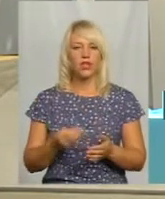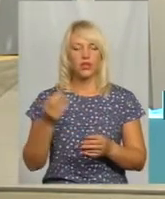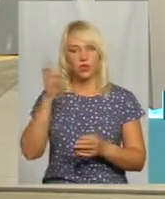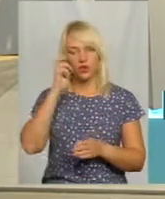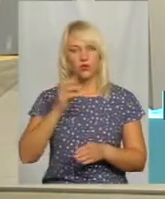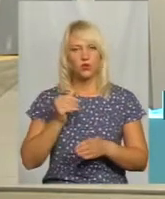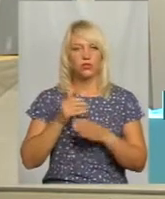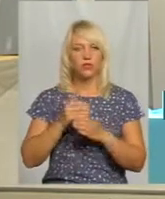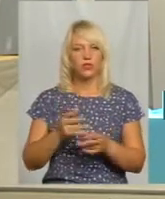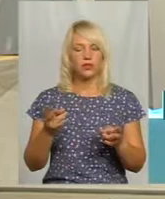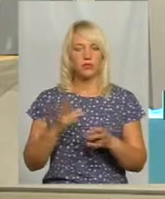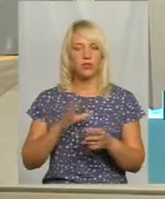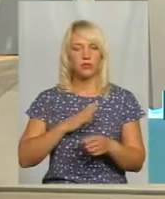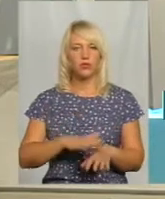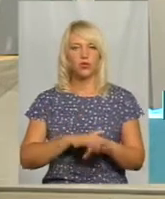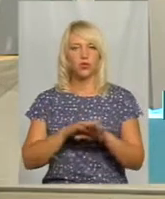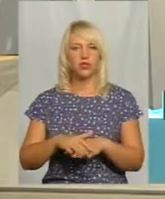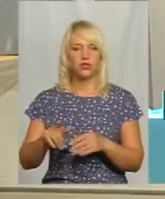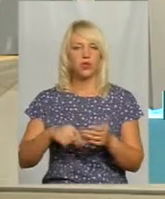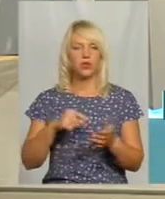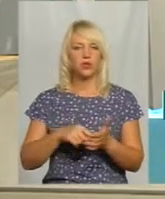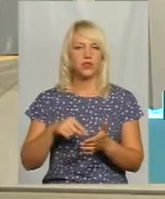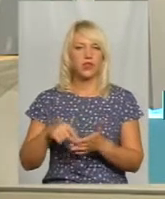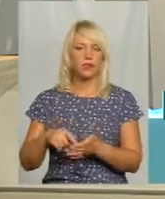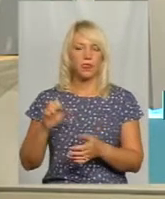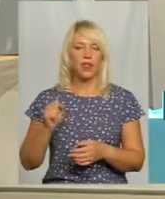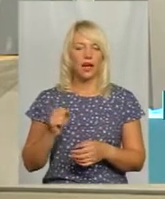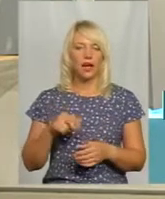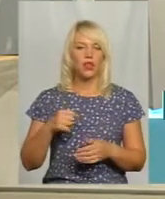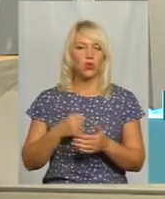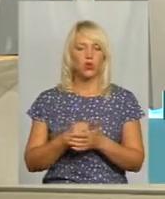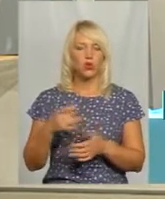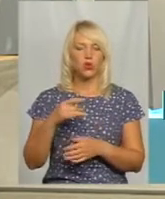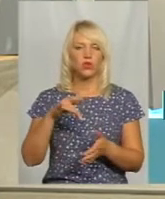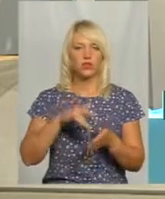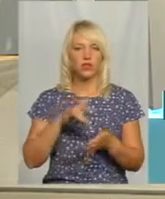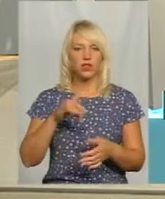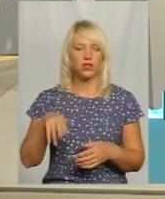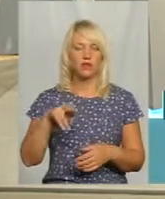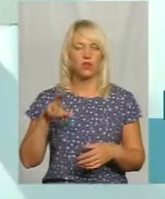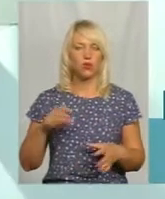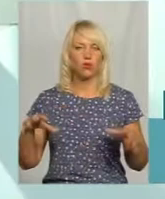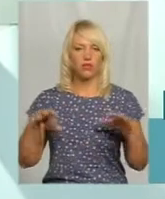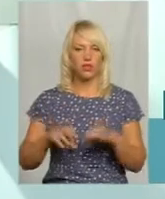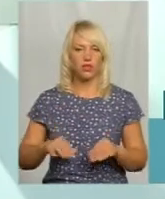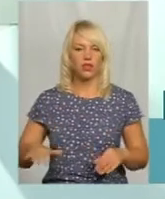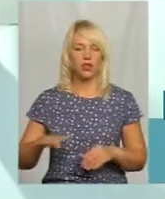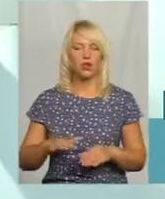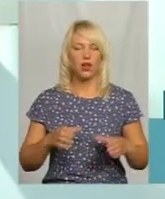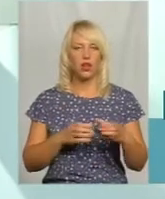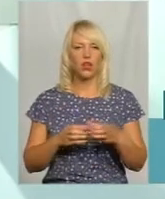субвенції, мало надійти в міста, а до районних центрів і об'єднаних територіальних